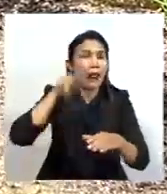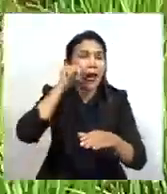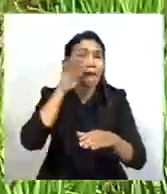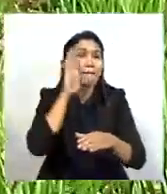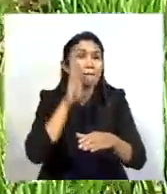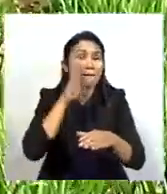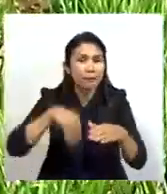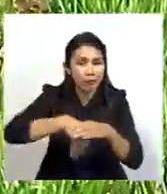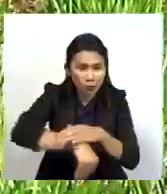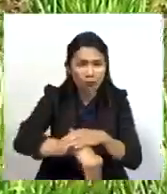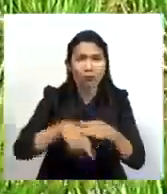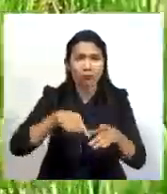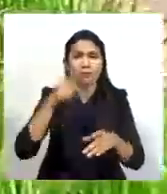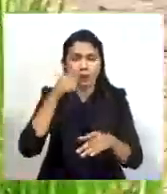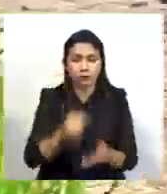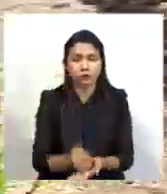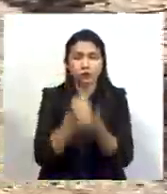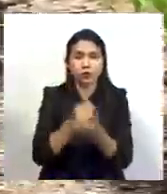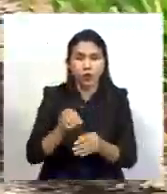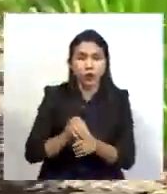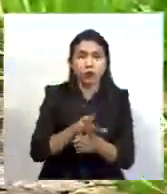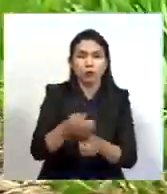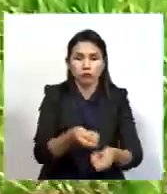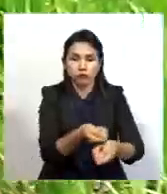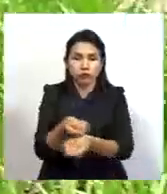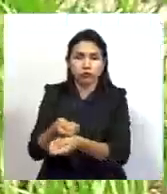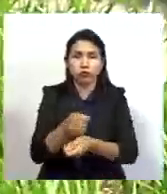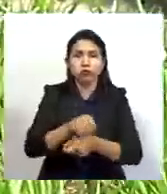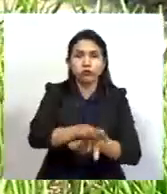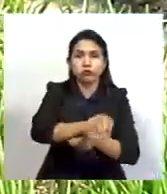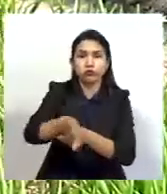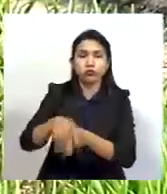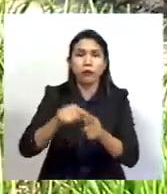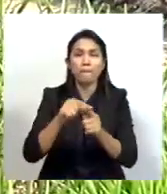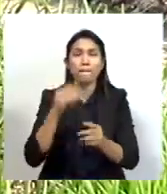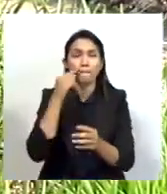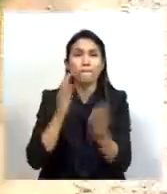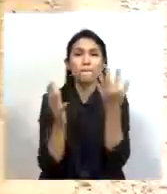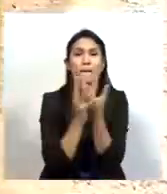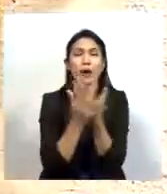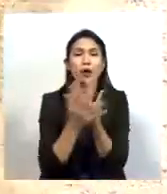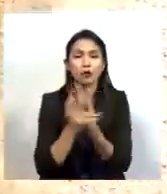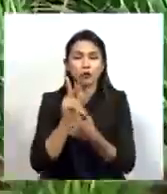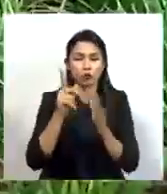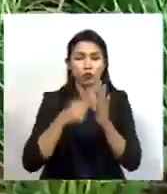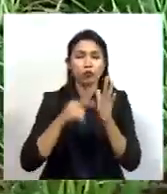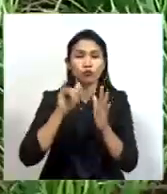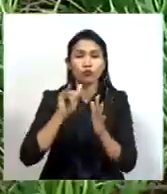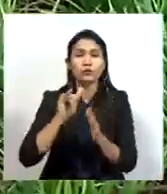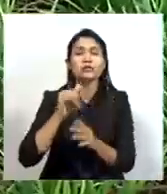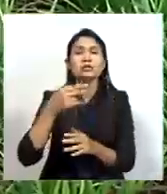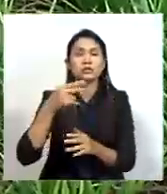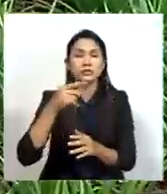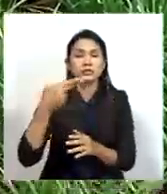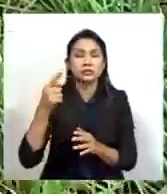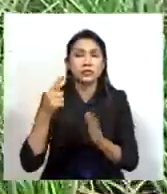อีก1บ่อเพื่อใช้ในการรดผักกุ้ยช่ายที่ปลูกอยู่ในพื้นที่2ไร่นะคะในช่วงหน้าแล้งแบบนี้ทำให้ตอนนี้ก็ถือว่